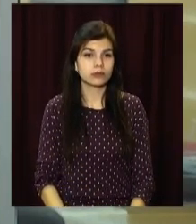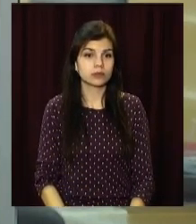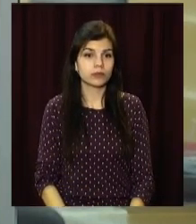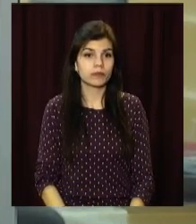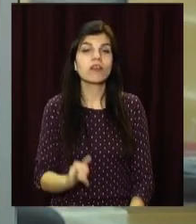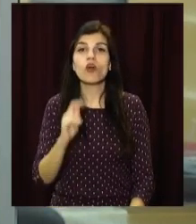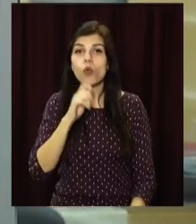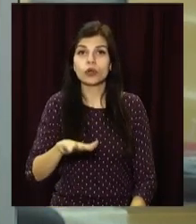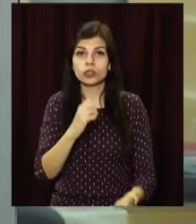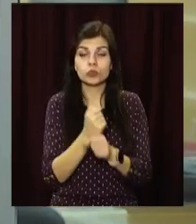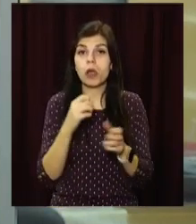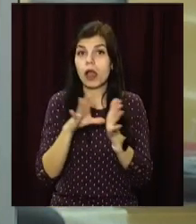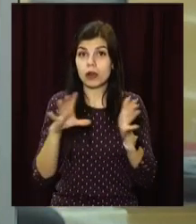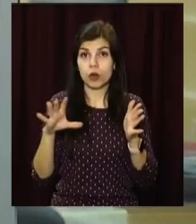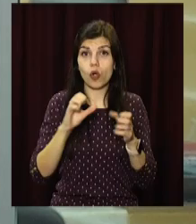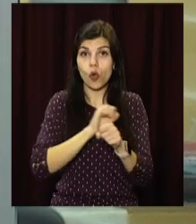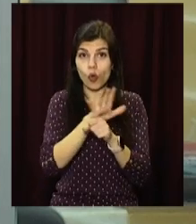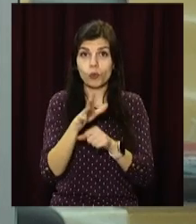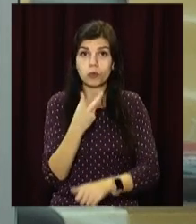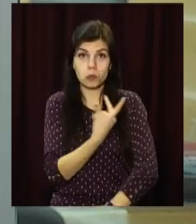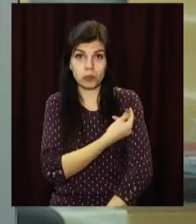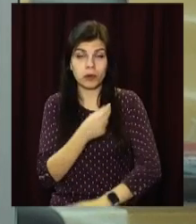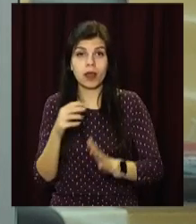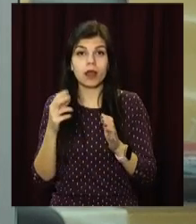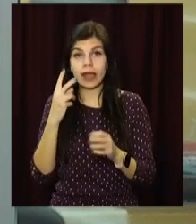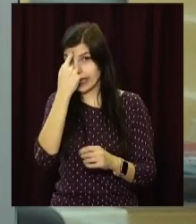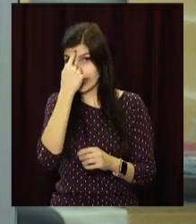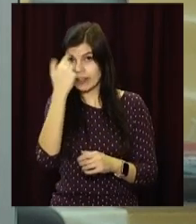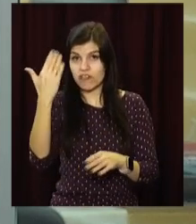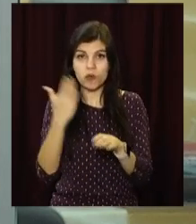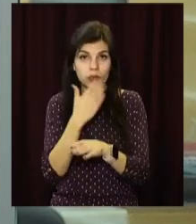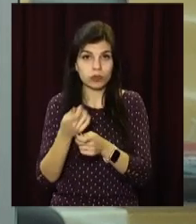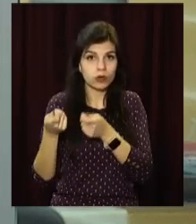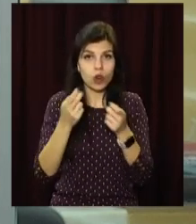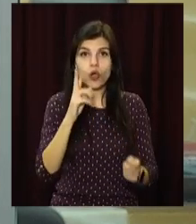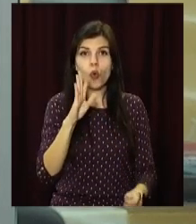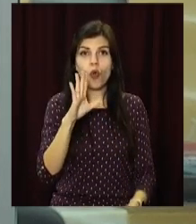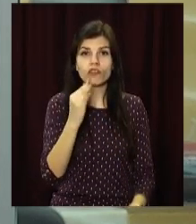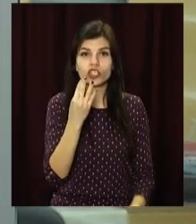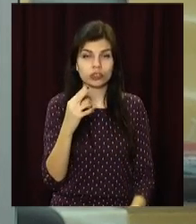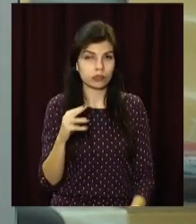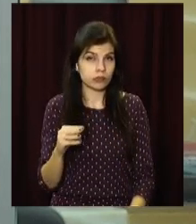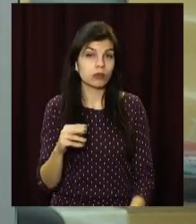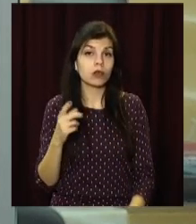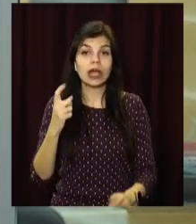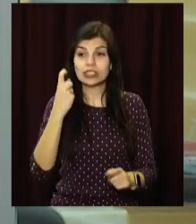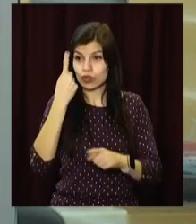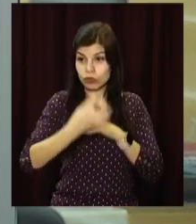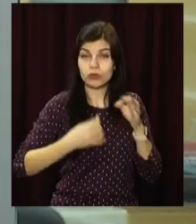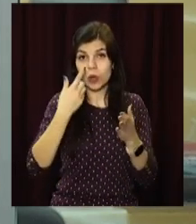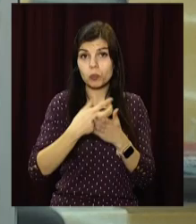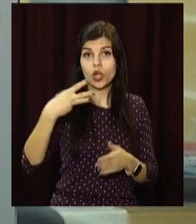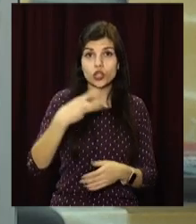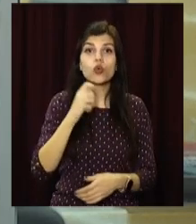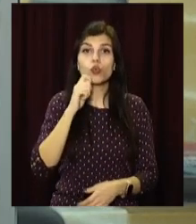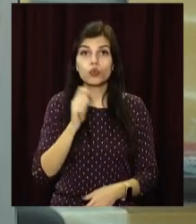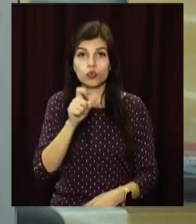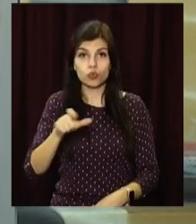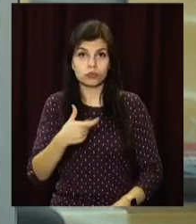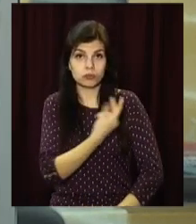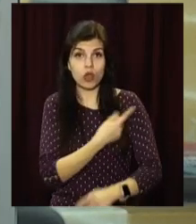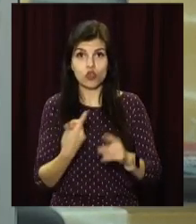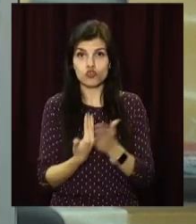В Україні зробили рекордну кількість ковід-щеплень препаратом індійського виробництва CoviShield. За добу вакцинували майже 3 тисячі українців. Це